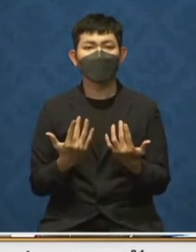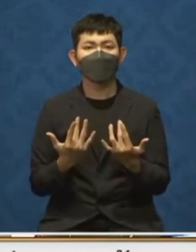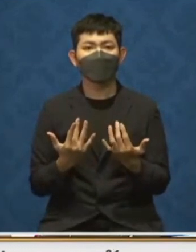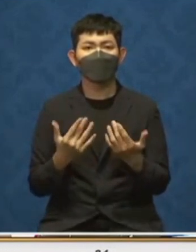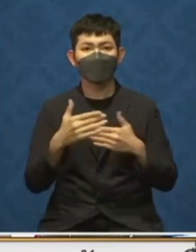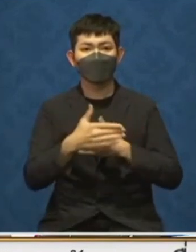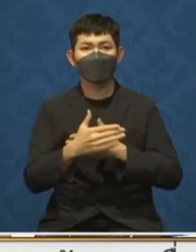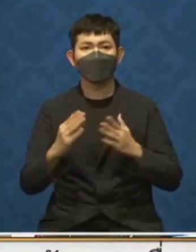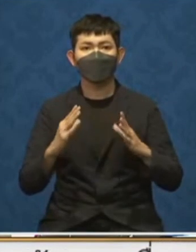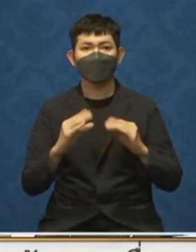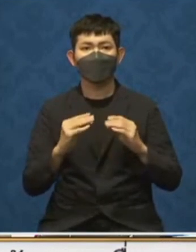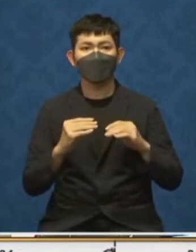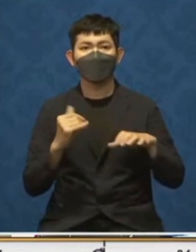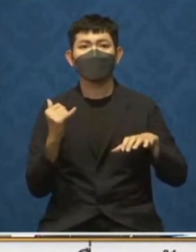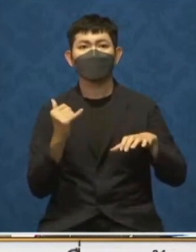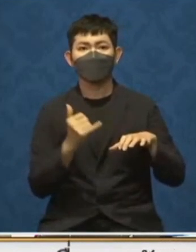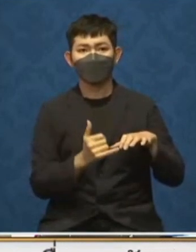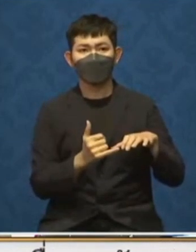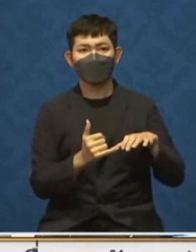ามา